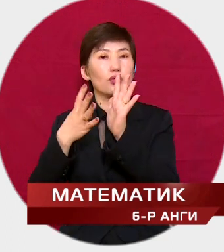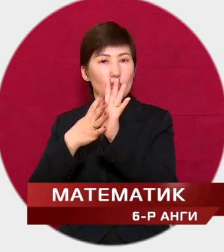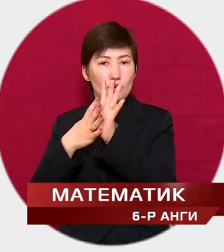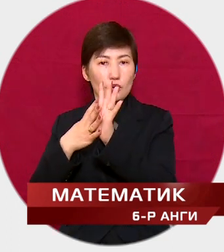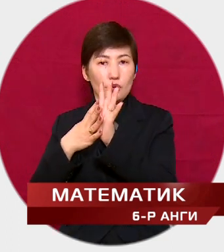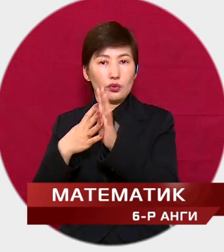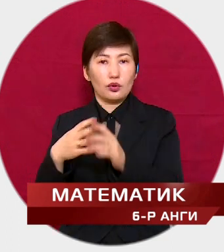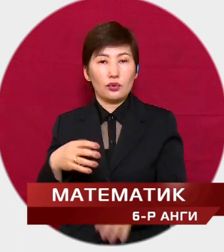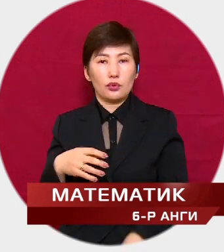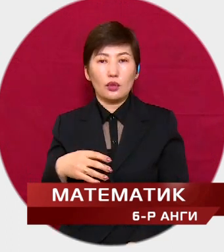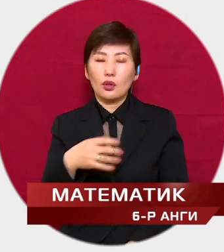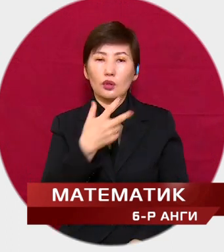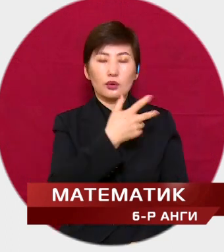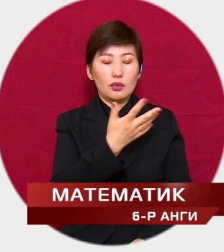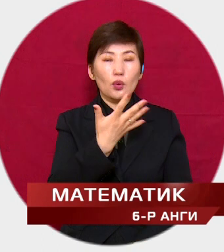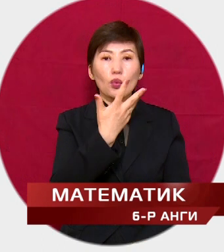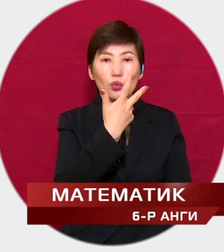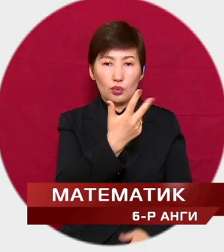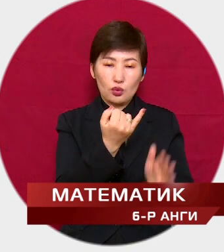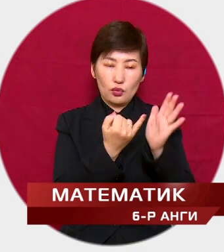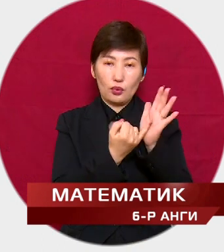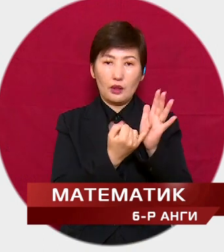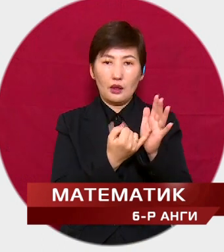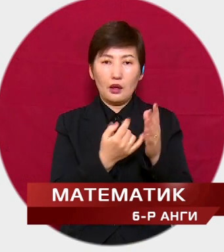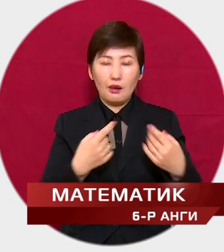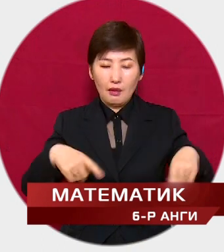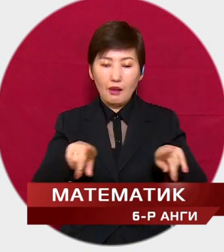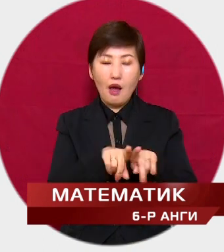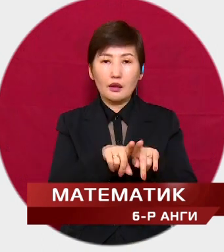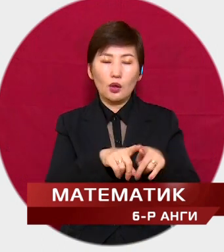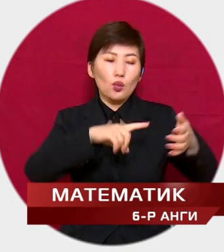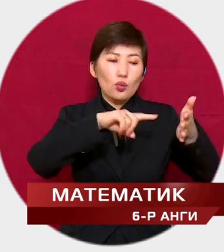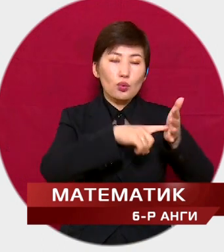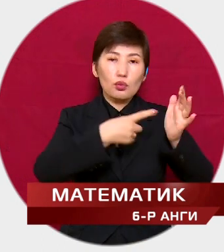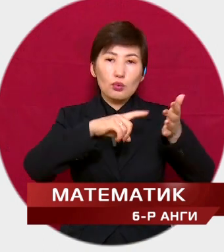үржүүлээд 36 цэцэг гэсүгээд. За гихмичлийн ингээд